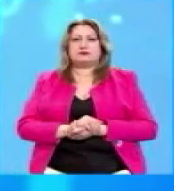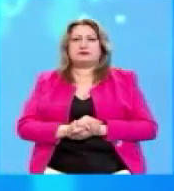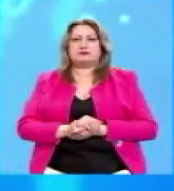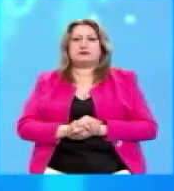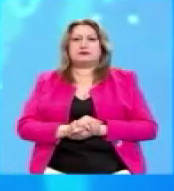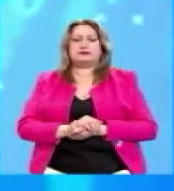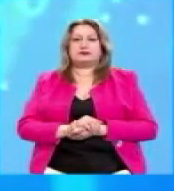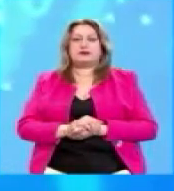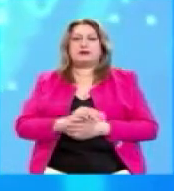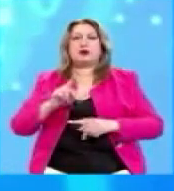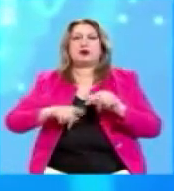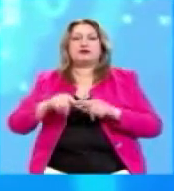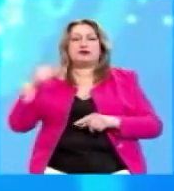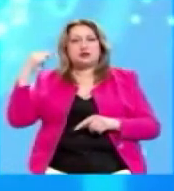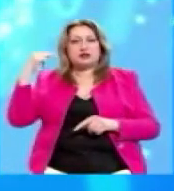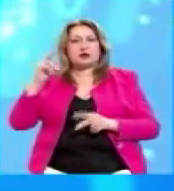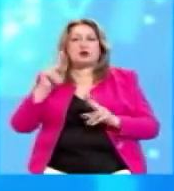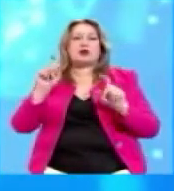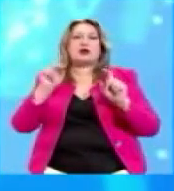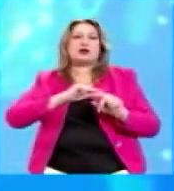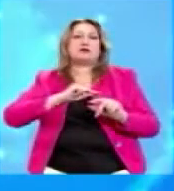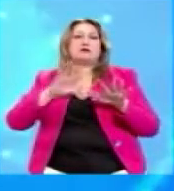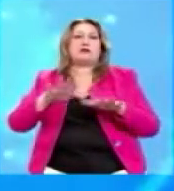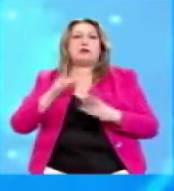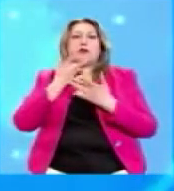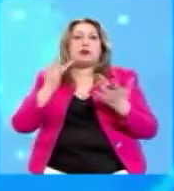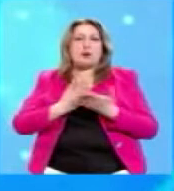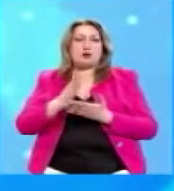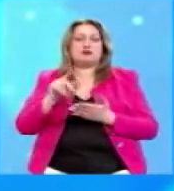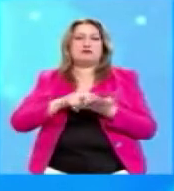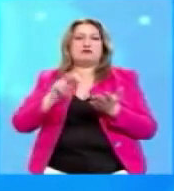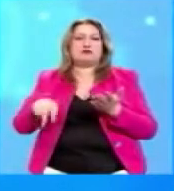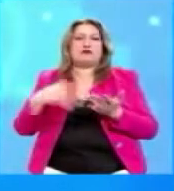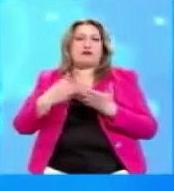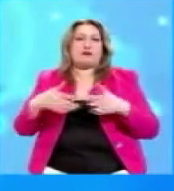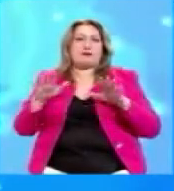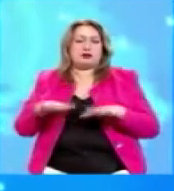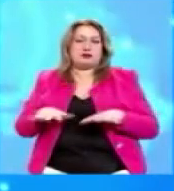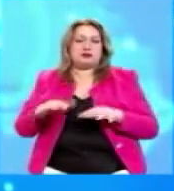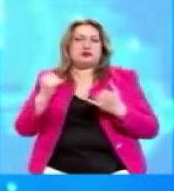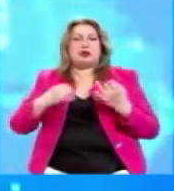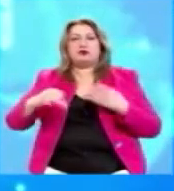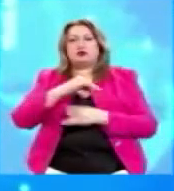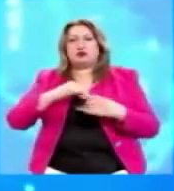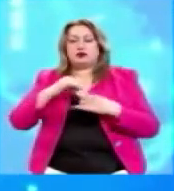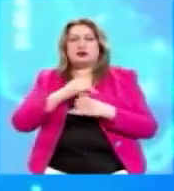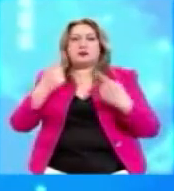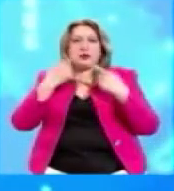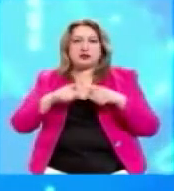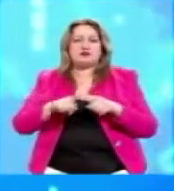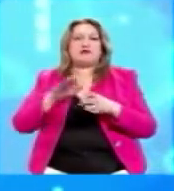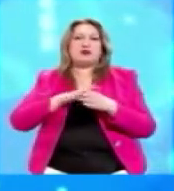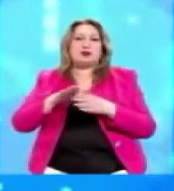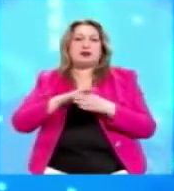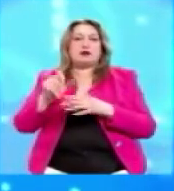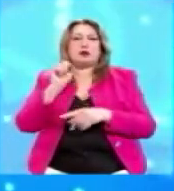Саяси лауазымда отырған президенттің туыстары қызметінен кетеді. Қазір жолдауда айтылған тапсырмаларды жүзеге асыру тетіктері талқыланып жатыр. Бұл туралы